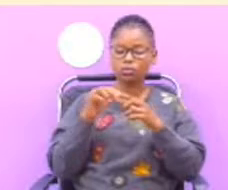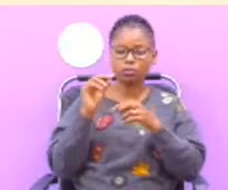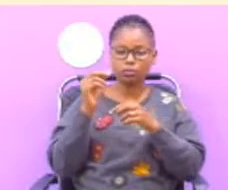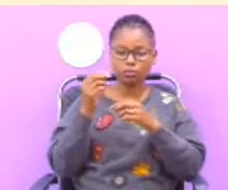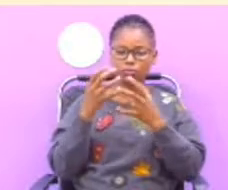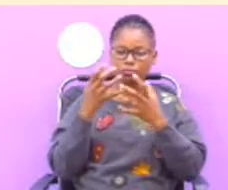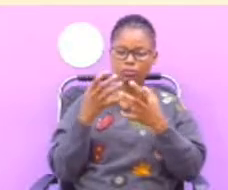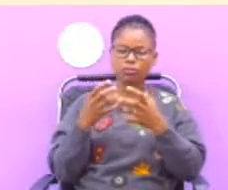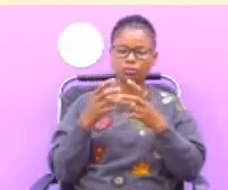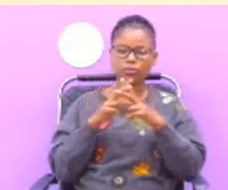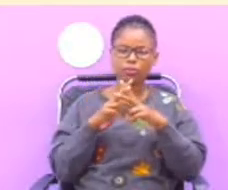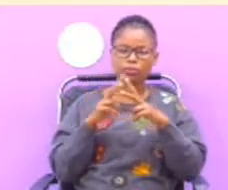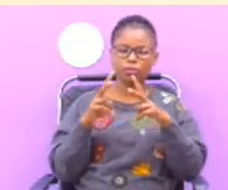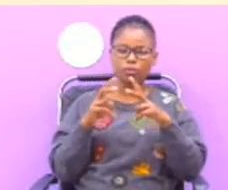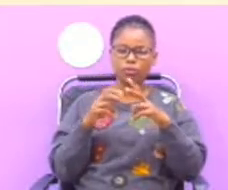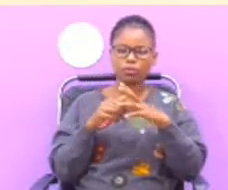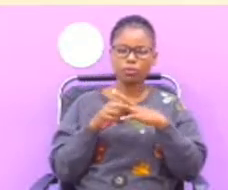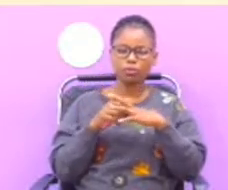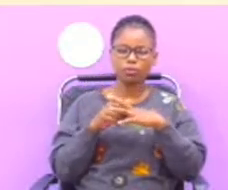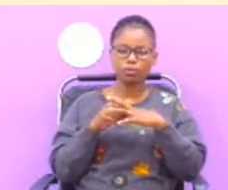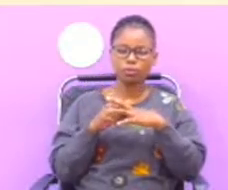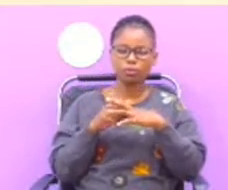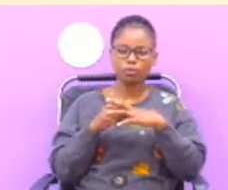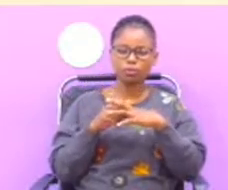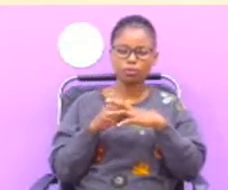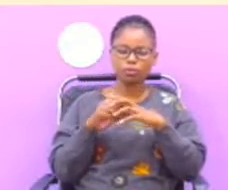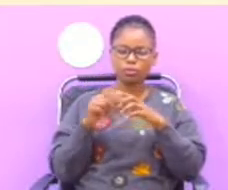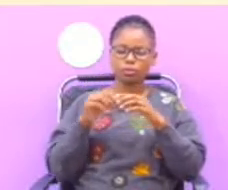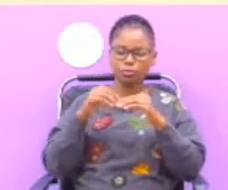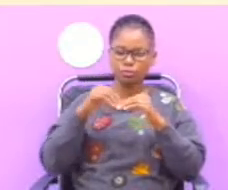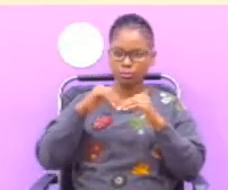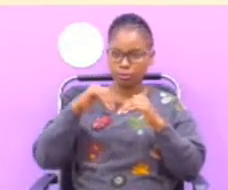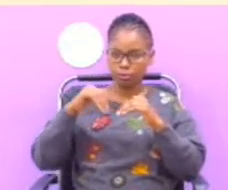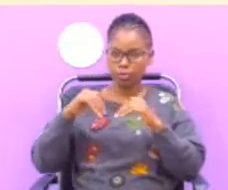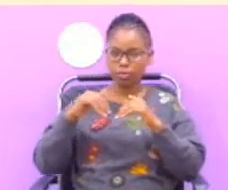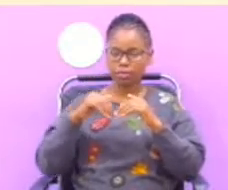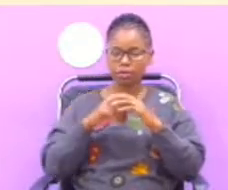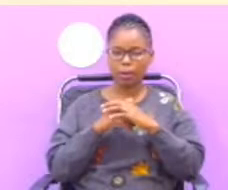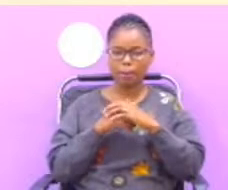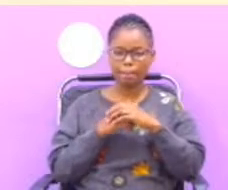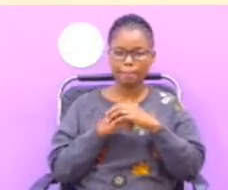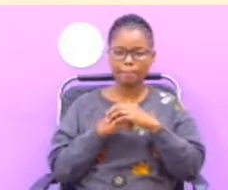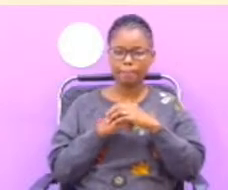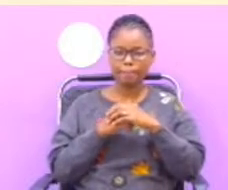na tondũ nĩkĩo tũhũthagĩra nĩkĩo ngeragia gũteng'erania nakĩo